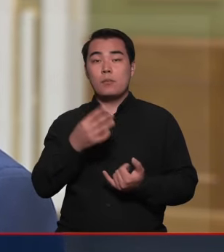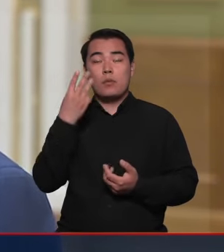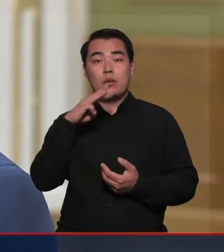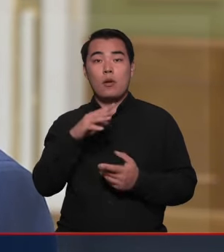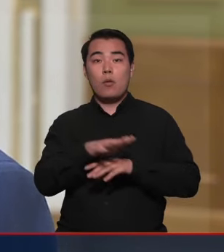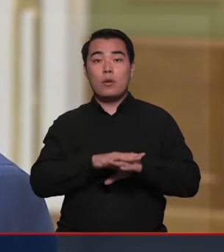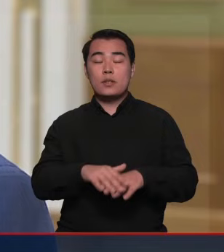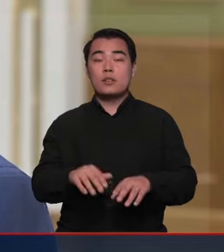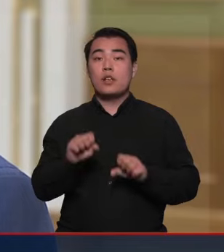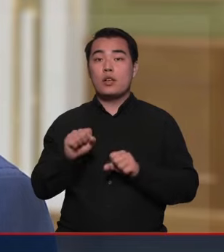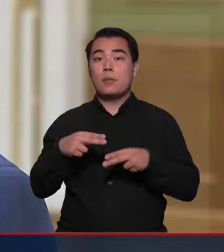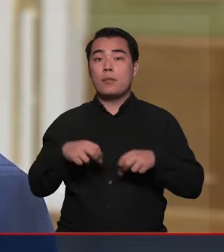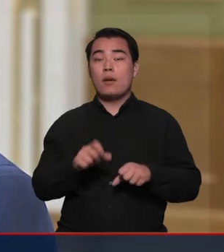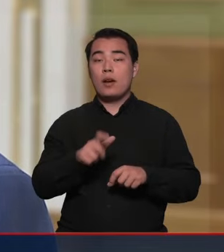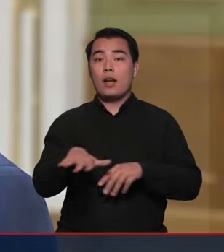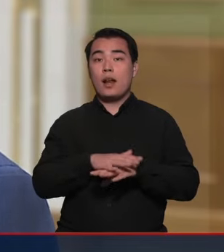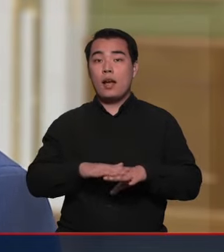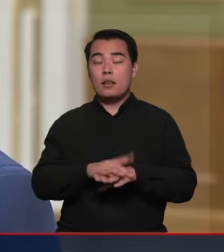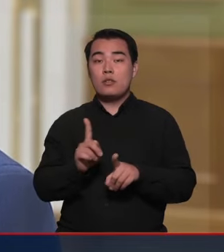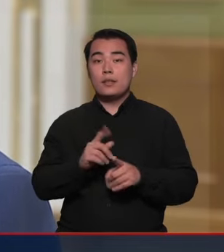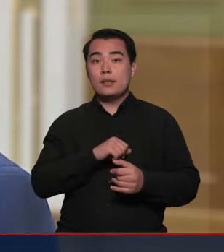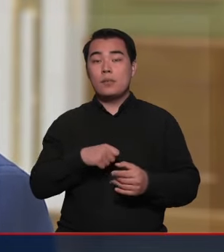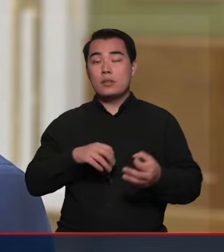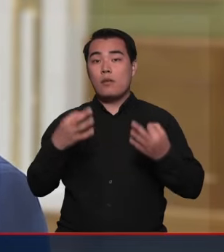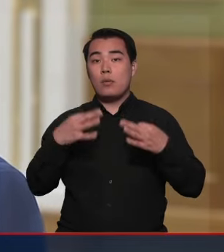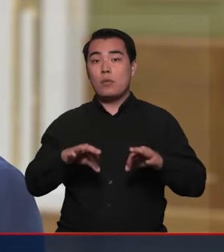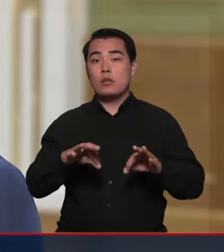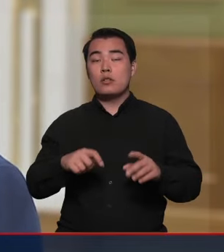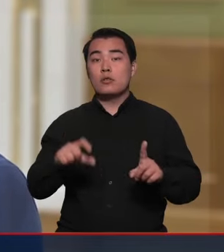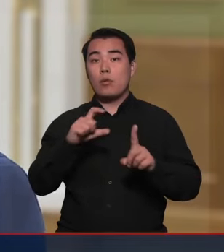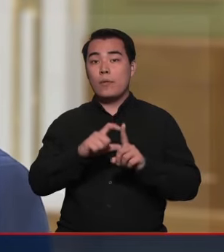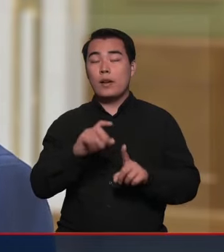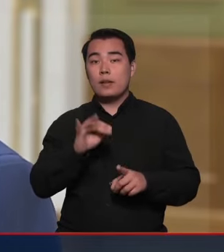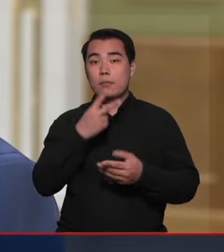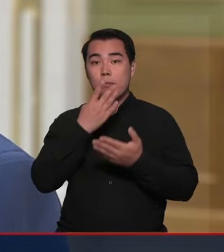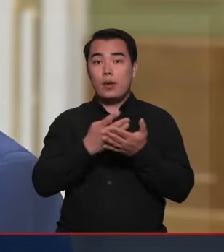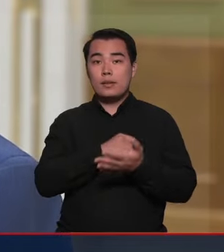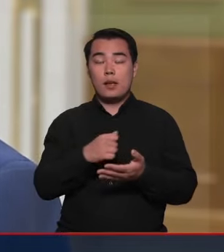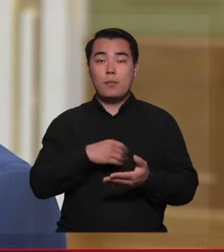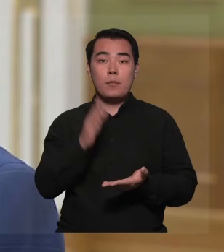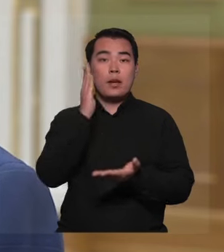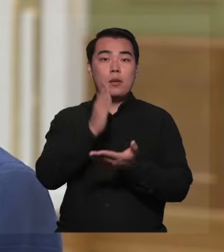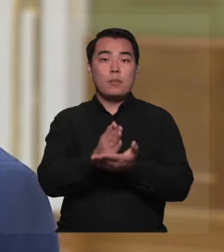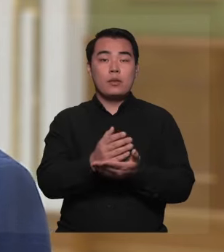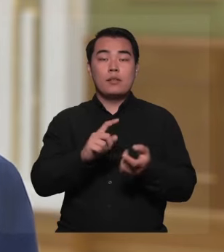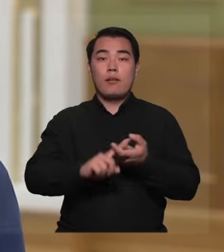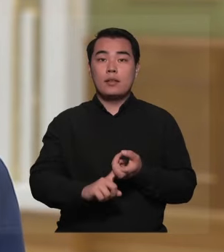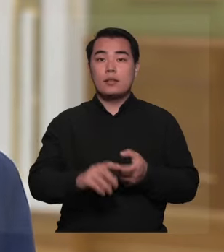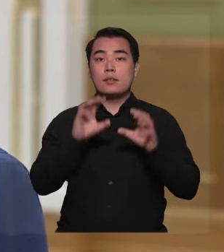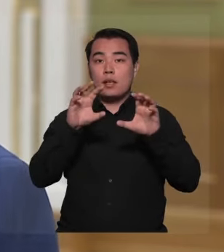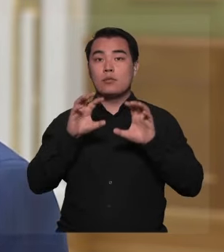защита прав граждан, предоставление гражданам равной свободы. Принцип установления верховенства закона напрямую связан с